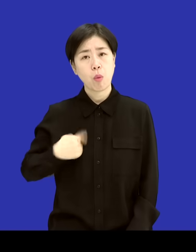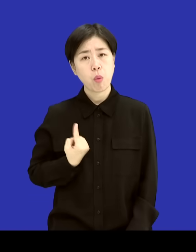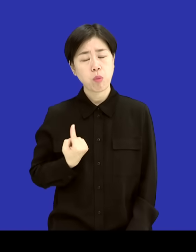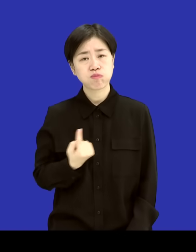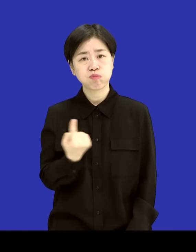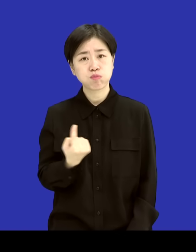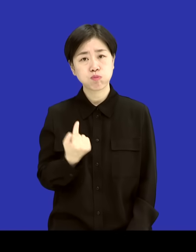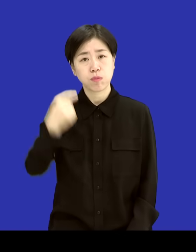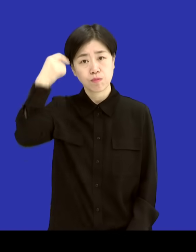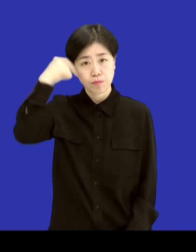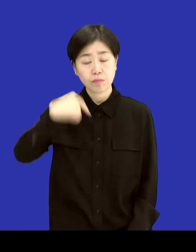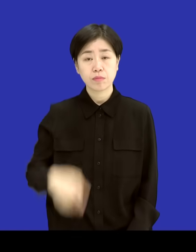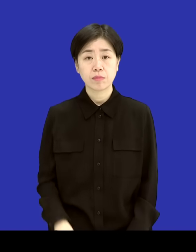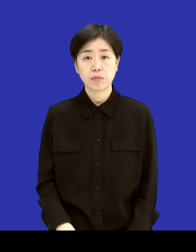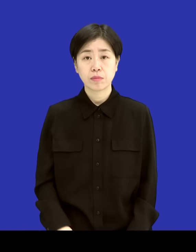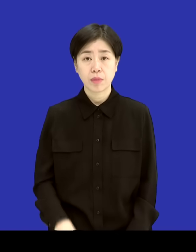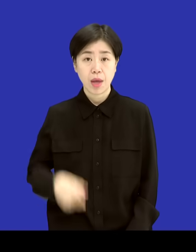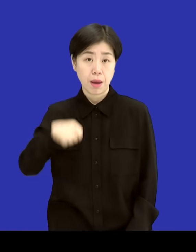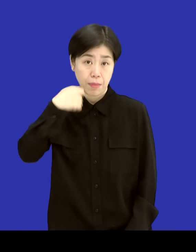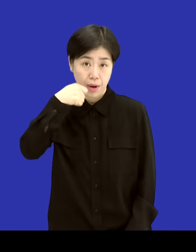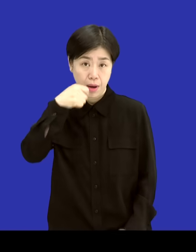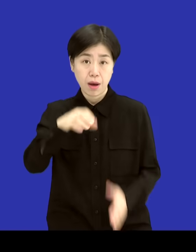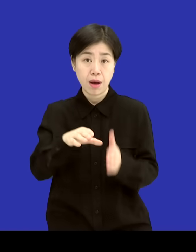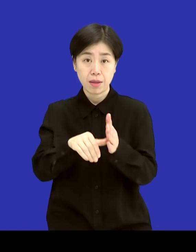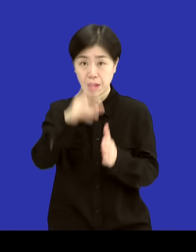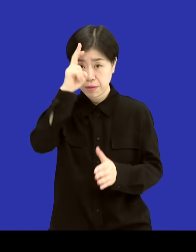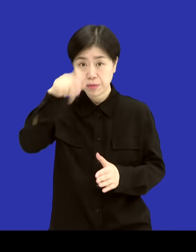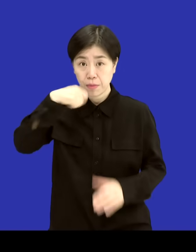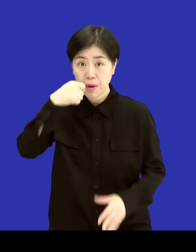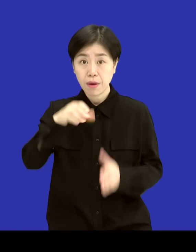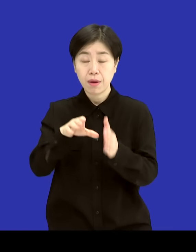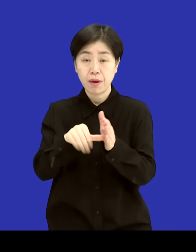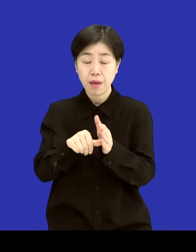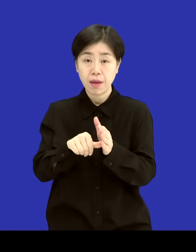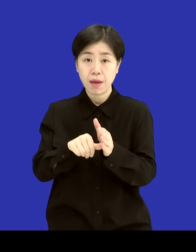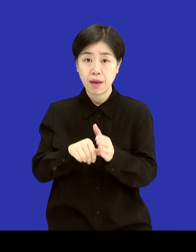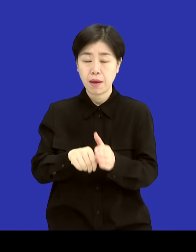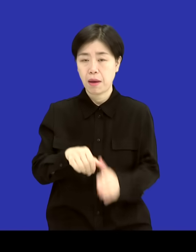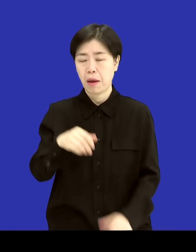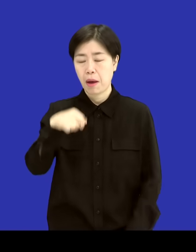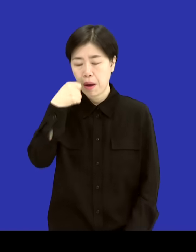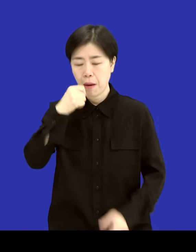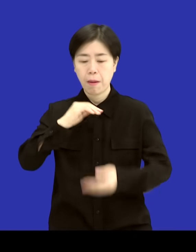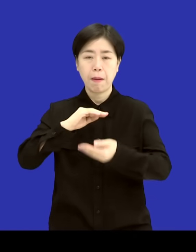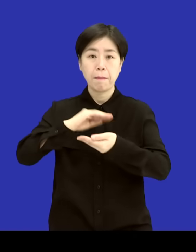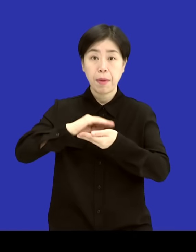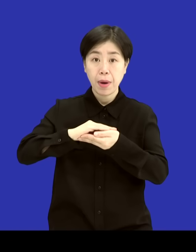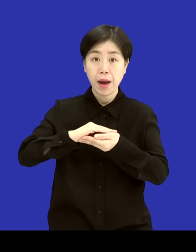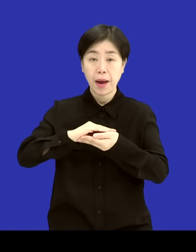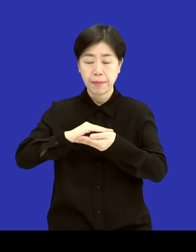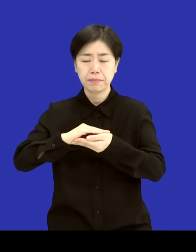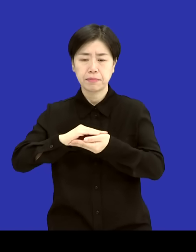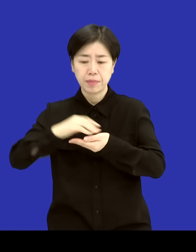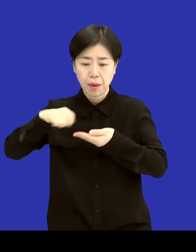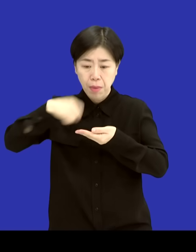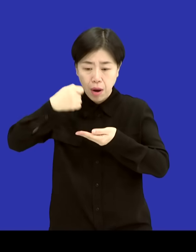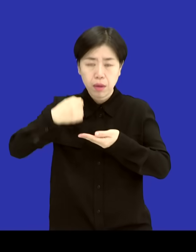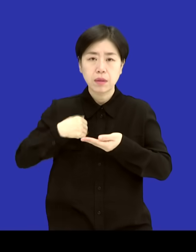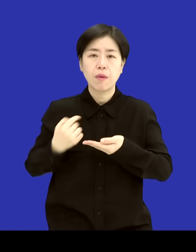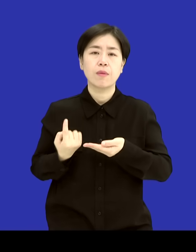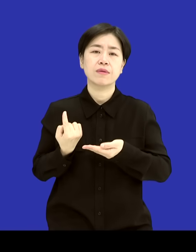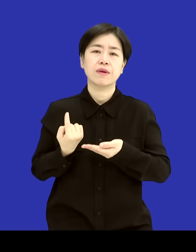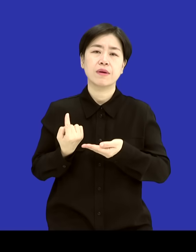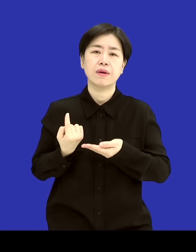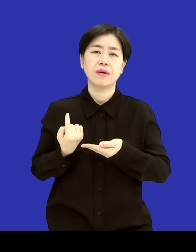먹을 때도 그런 저희가 그때는 도시락으로 먹었었거든요. 싸가지고 런치박스 가지고 화장실로 가서 그